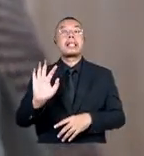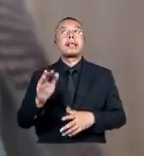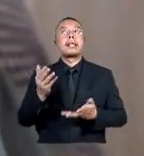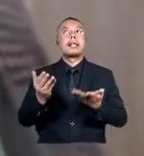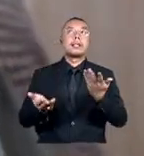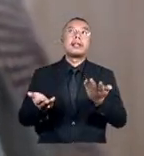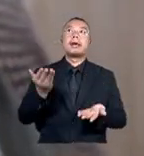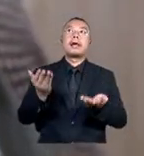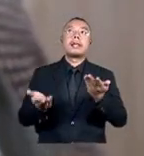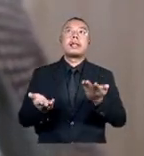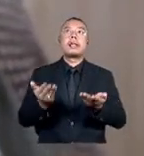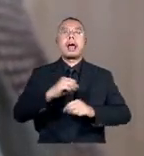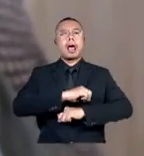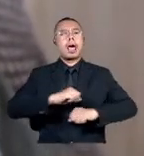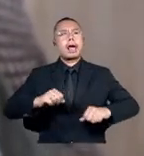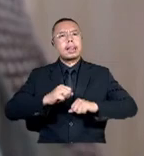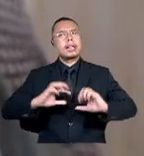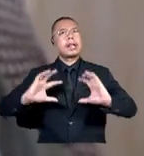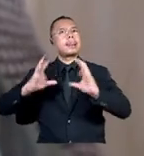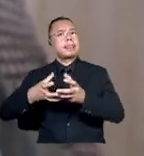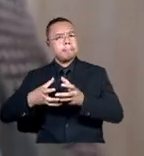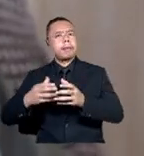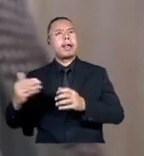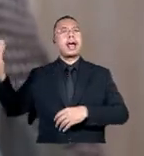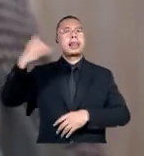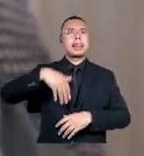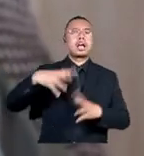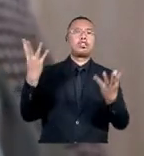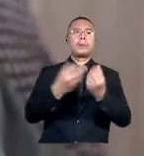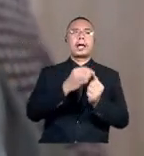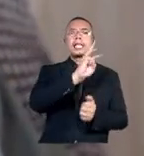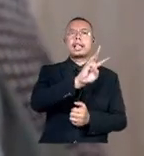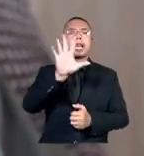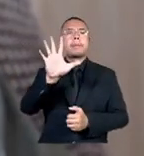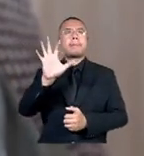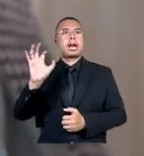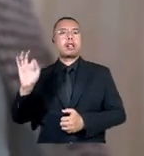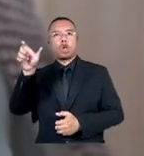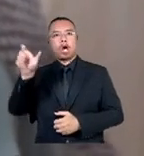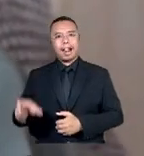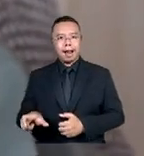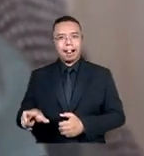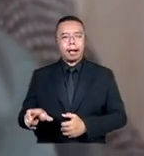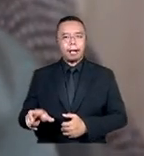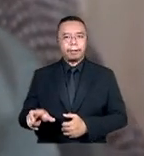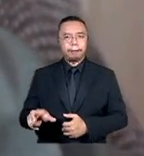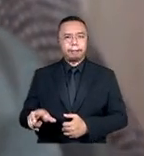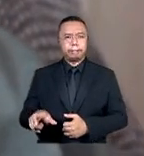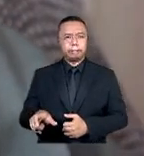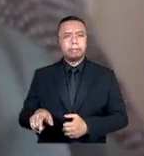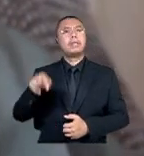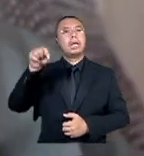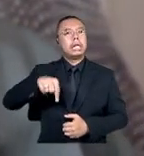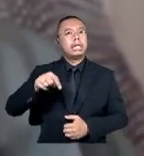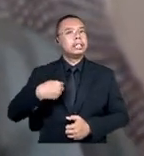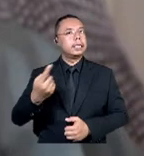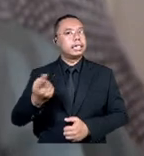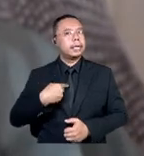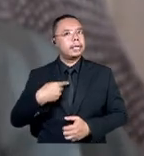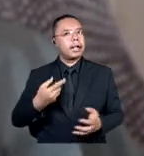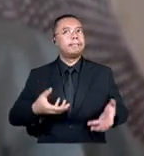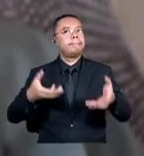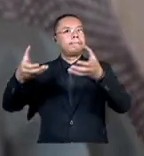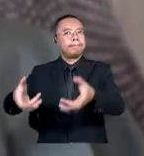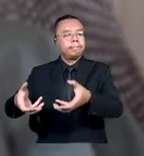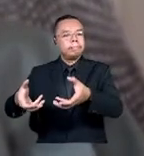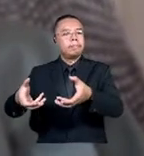Diperkirakan atlet dan official itu sekitar 3.500 orang. Ya, dan ini kita